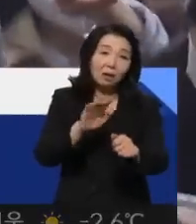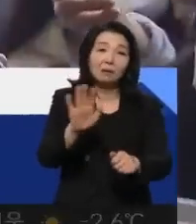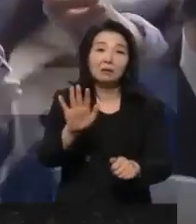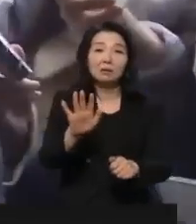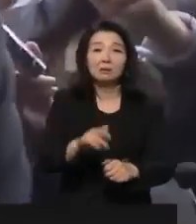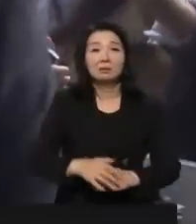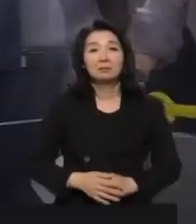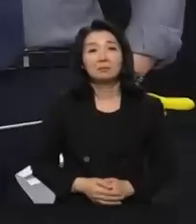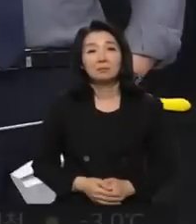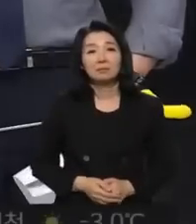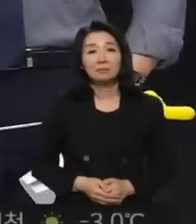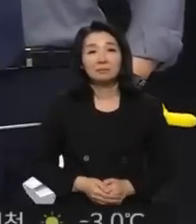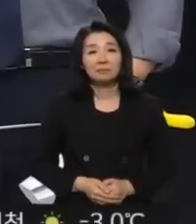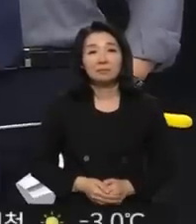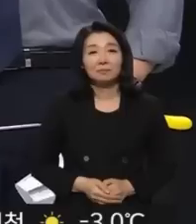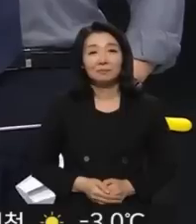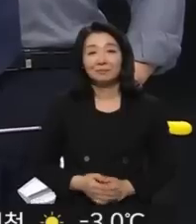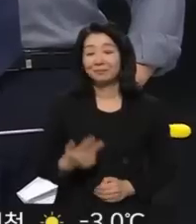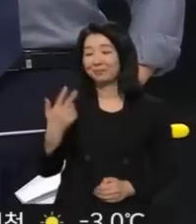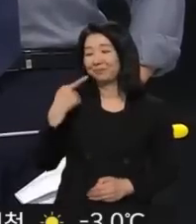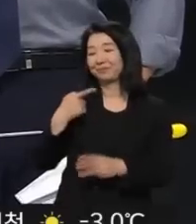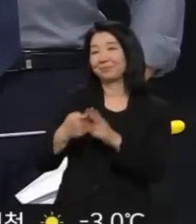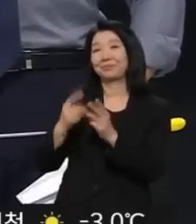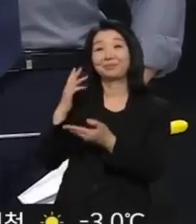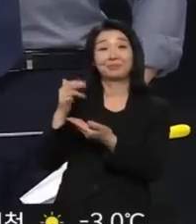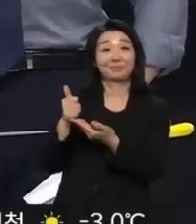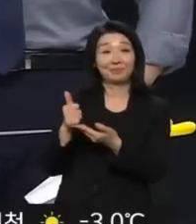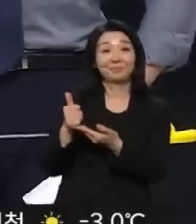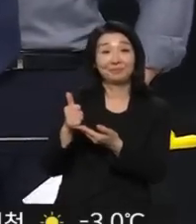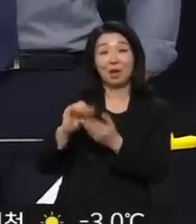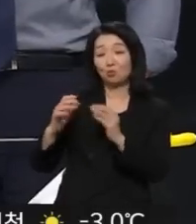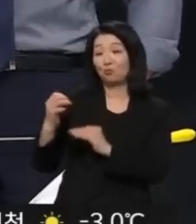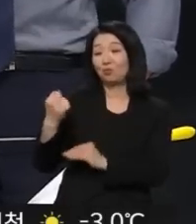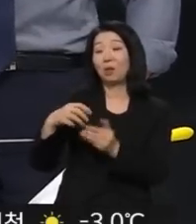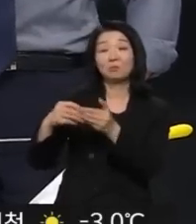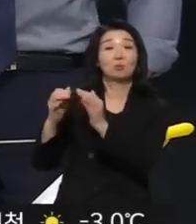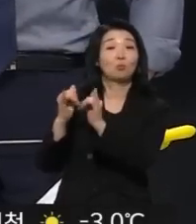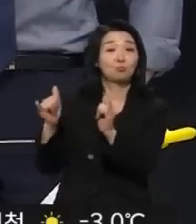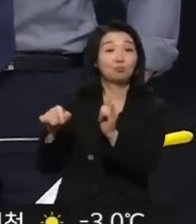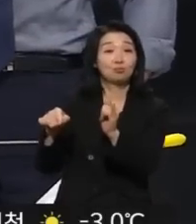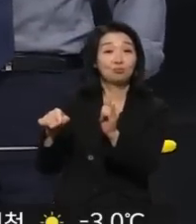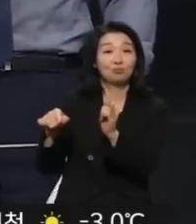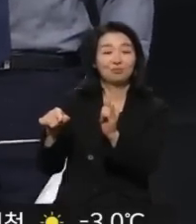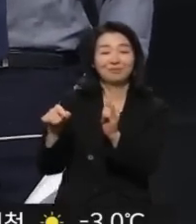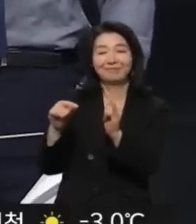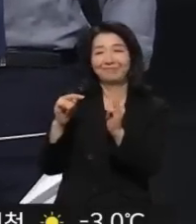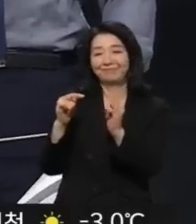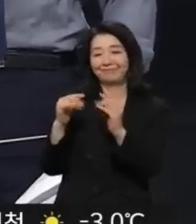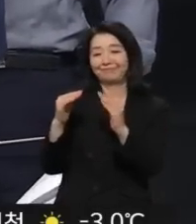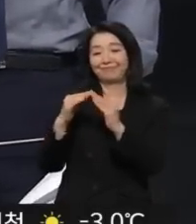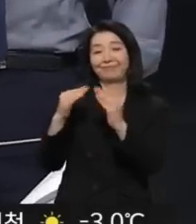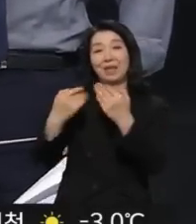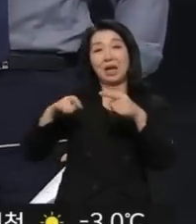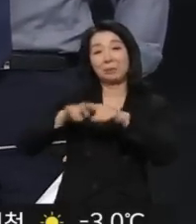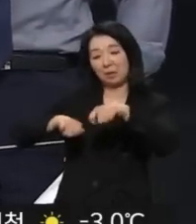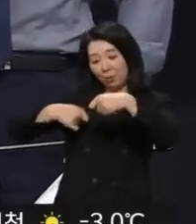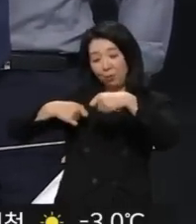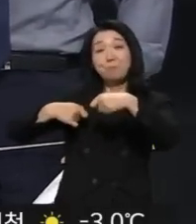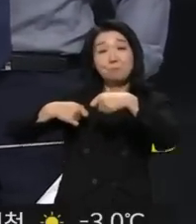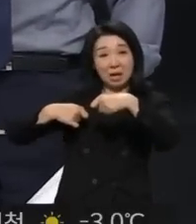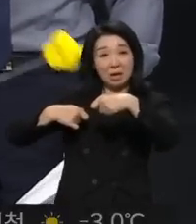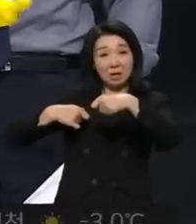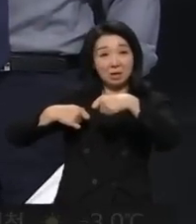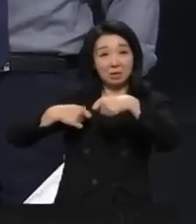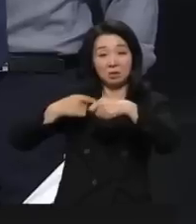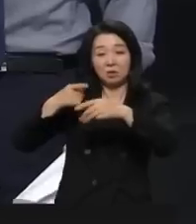않습니다. 지난주 윤석열 대통령과 국민의힘 지도부가 관저에서 함께 저녁 식사를 했죠. 이에